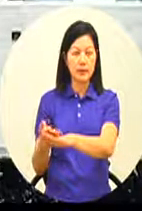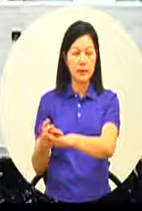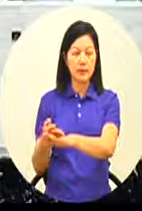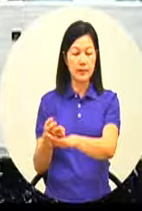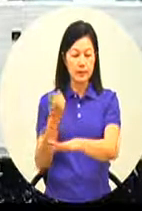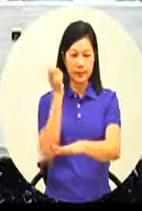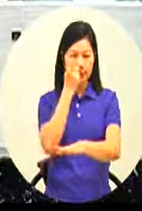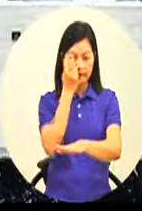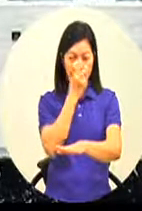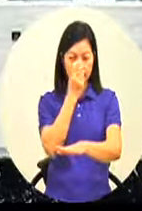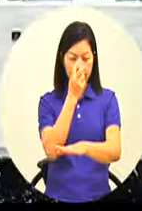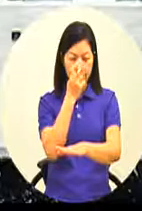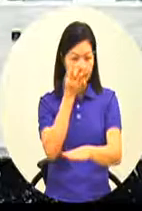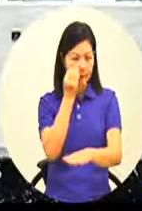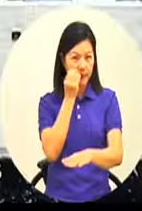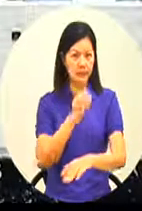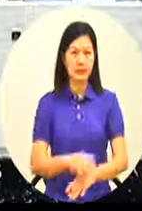参阅。